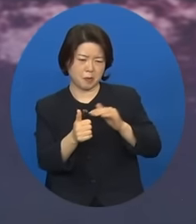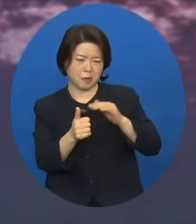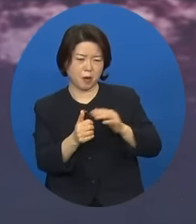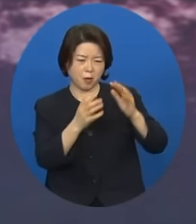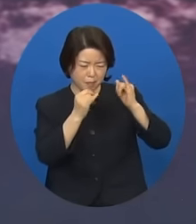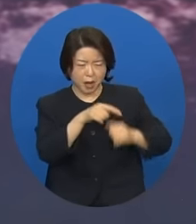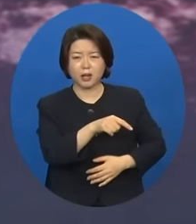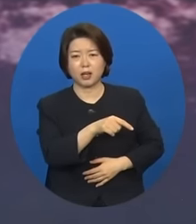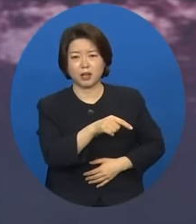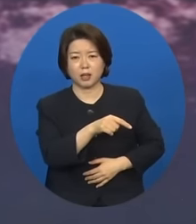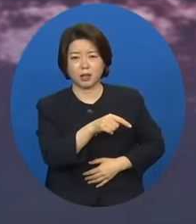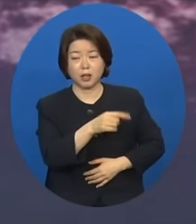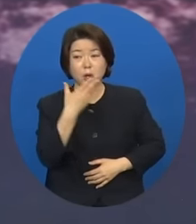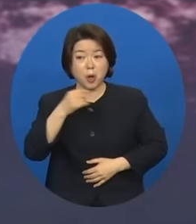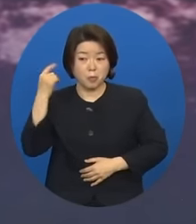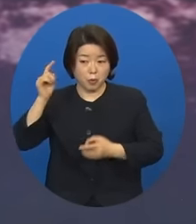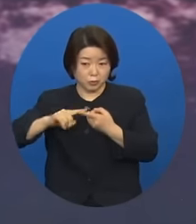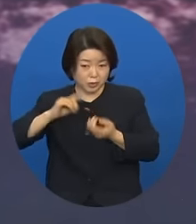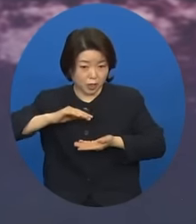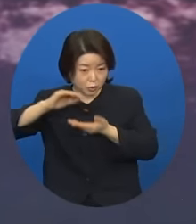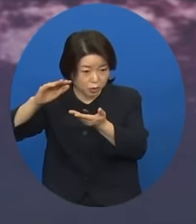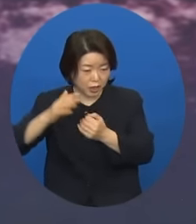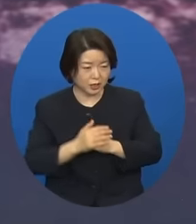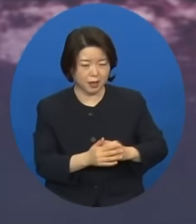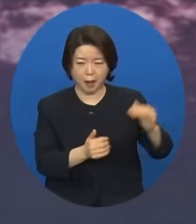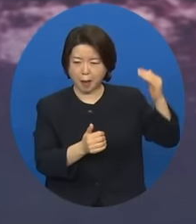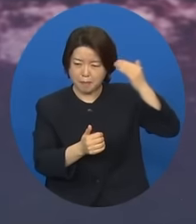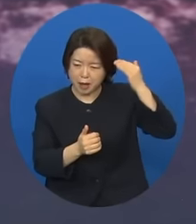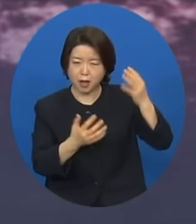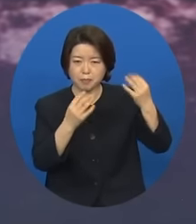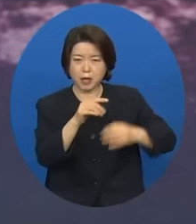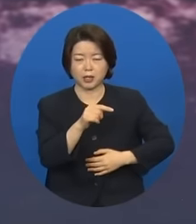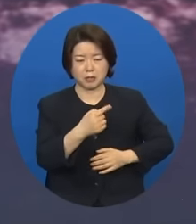사람이 정말 많았어 그 향한 비판의 메시지가